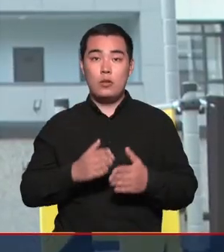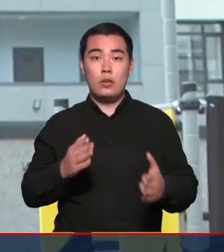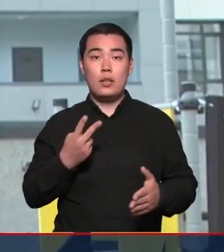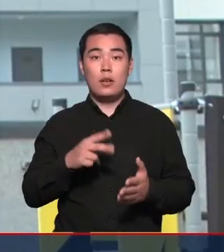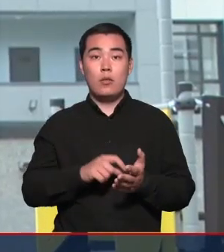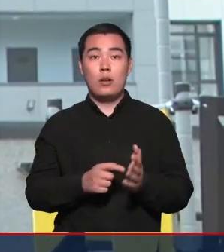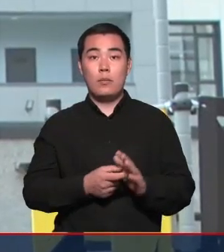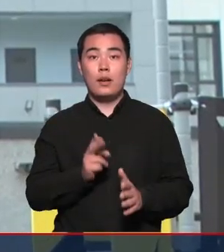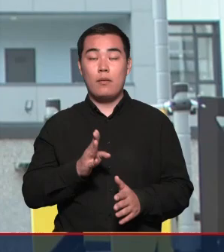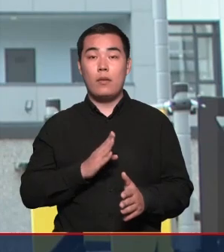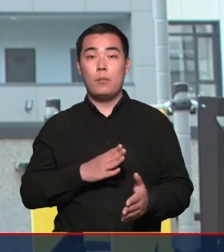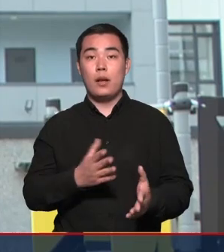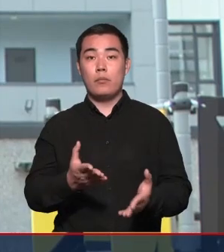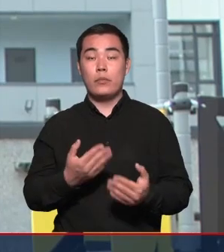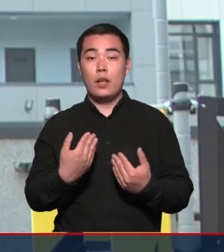пәтер берді.